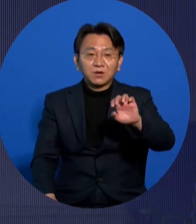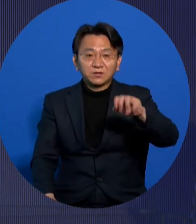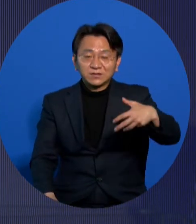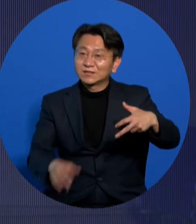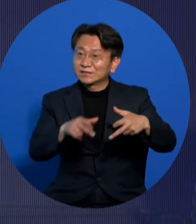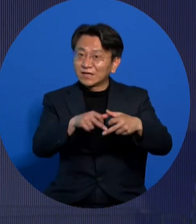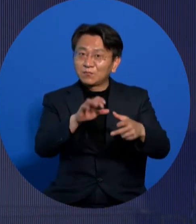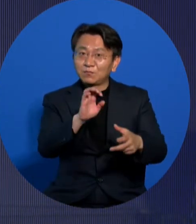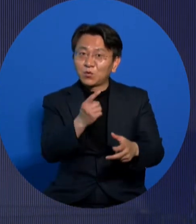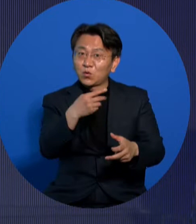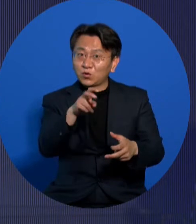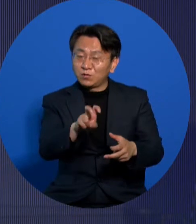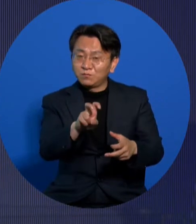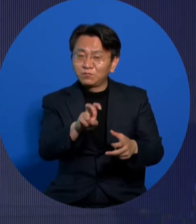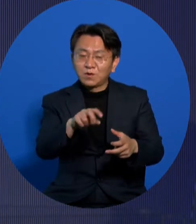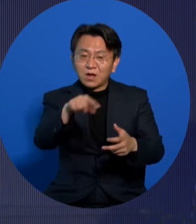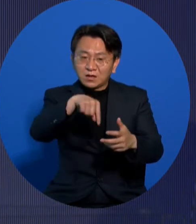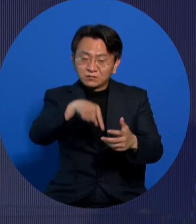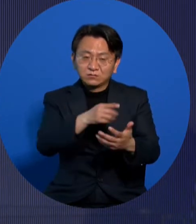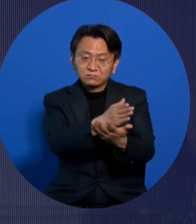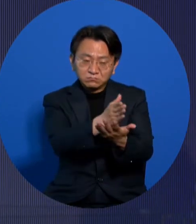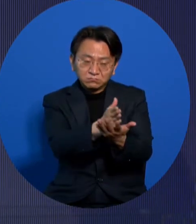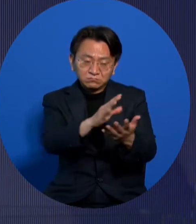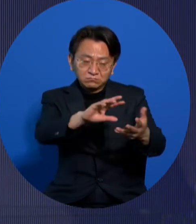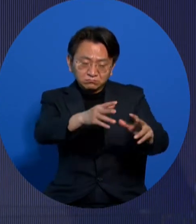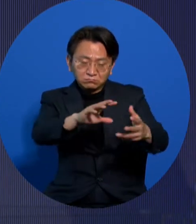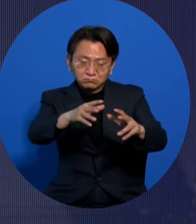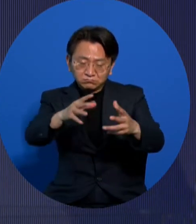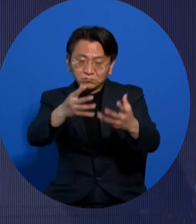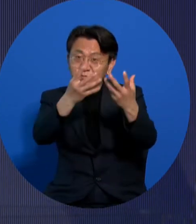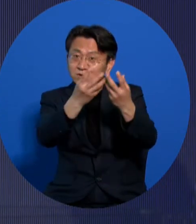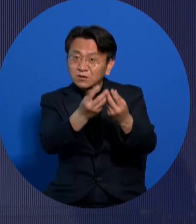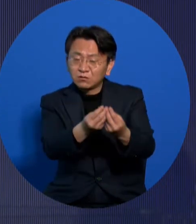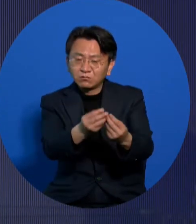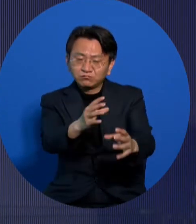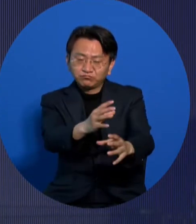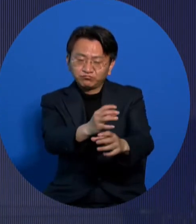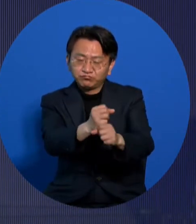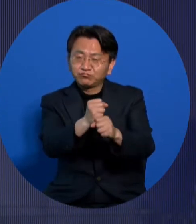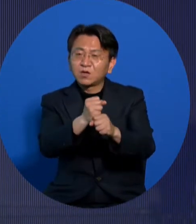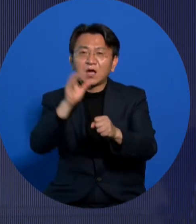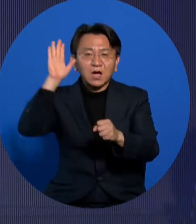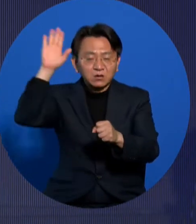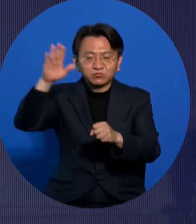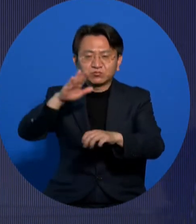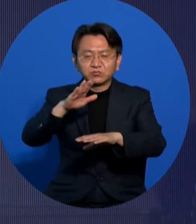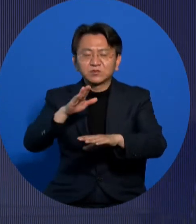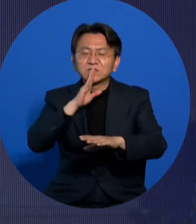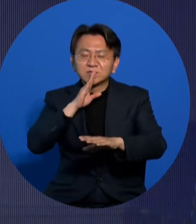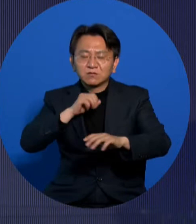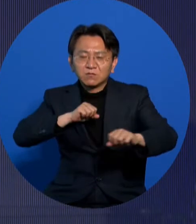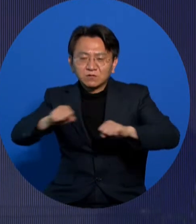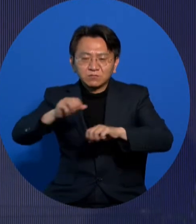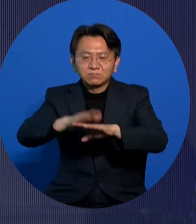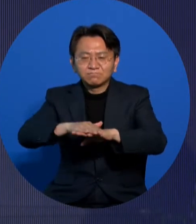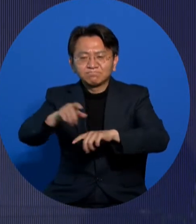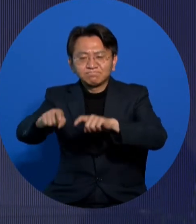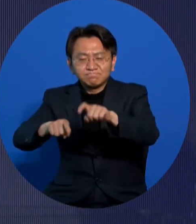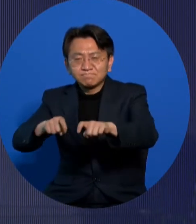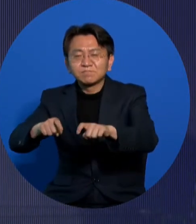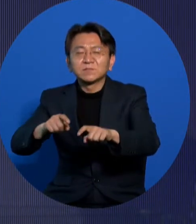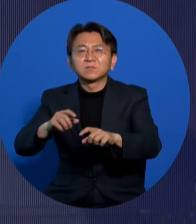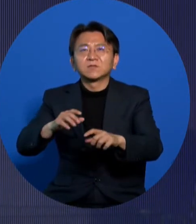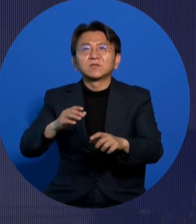나왔던 것들이 제대로 좀 실행될 수 있도록 각